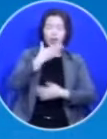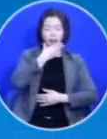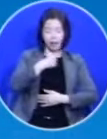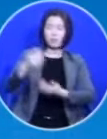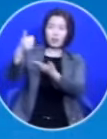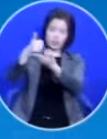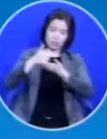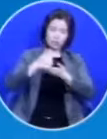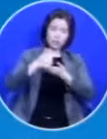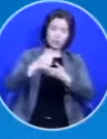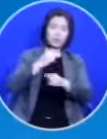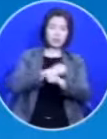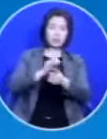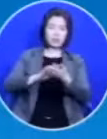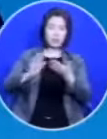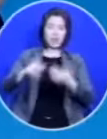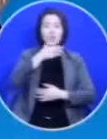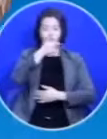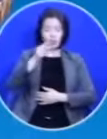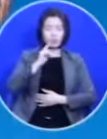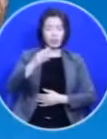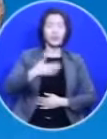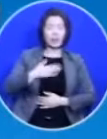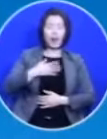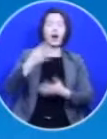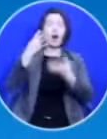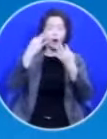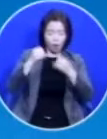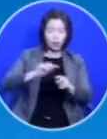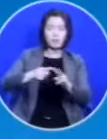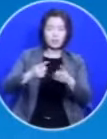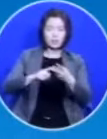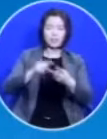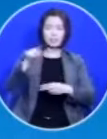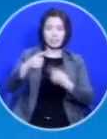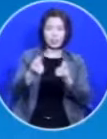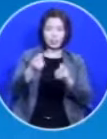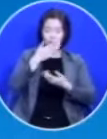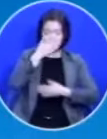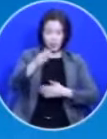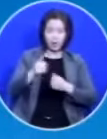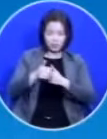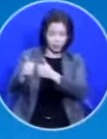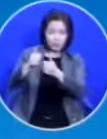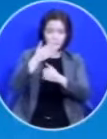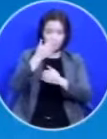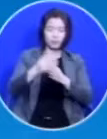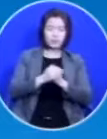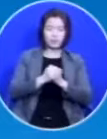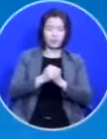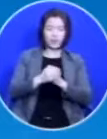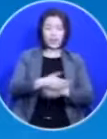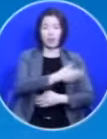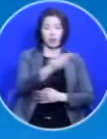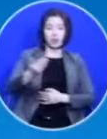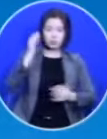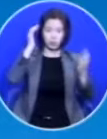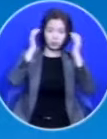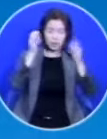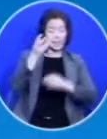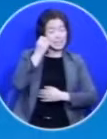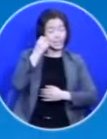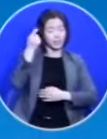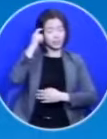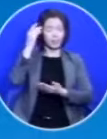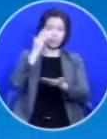청이에요 주여 제가 얼마든지 그 하겠습니다 여러분 고난을 이상하게 생각하지